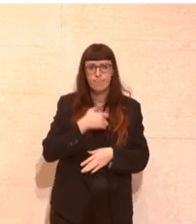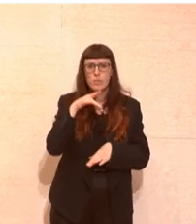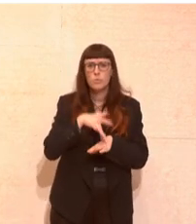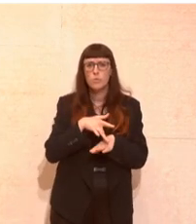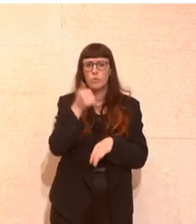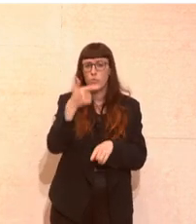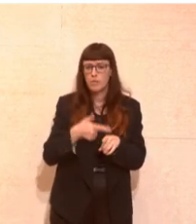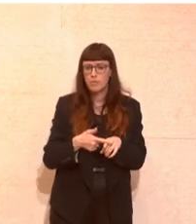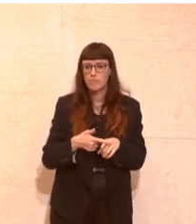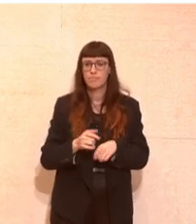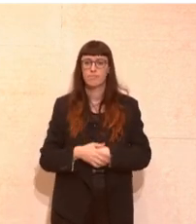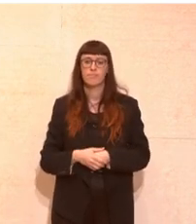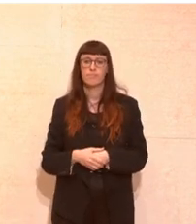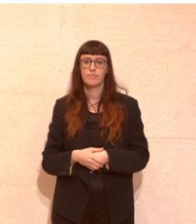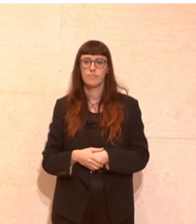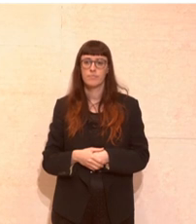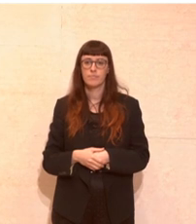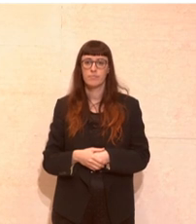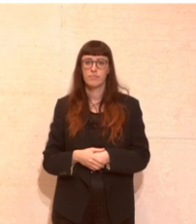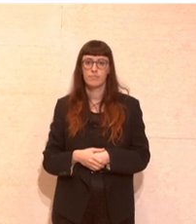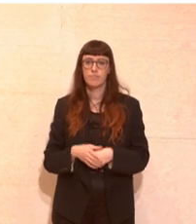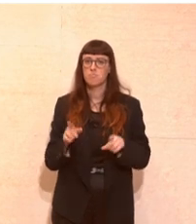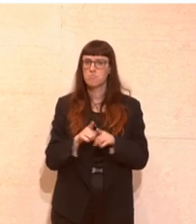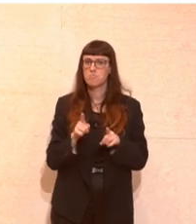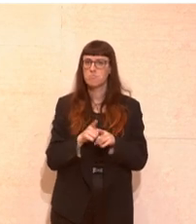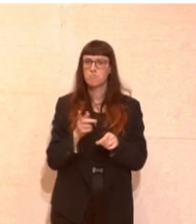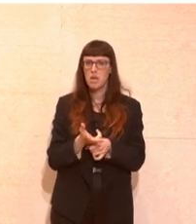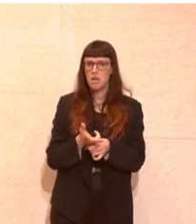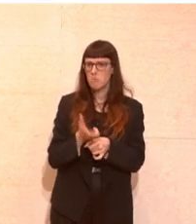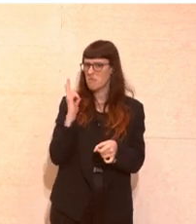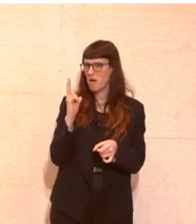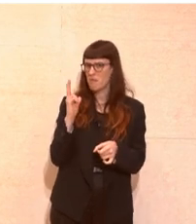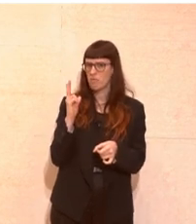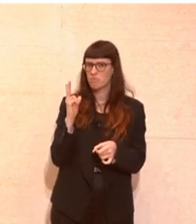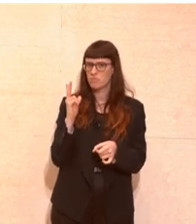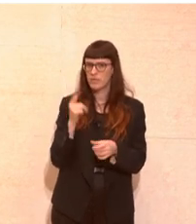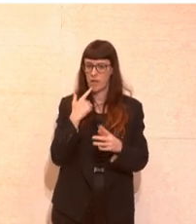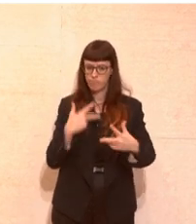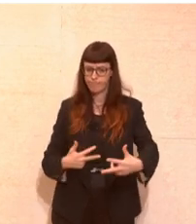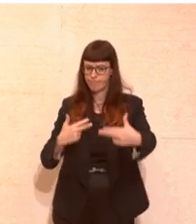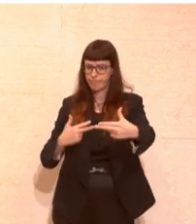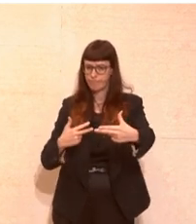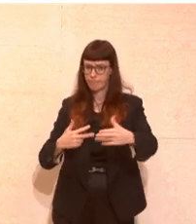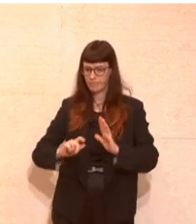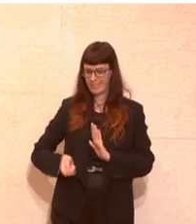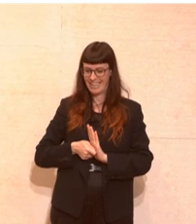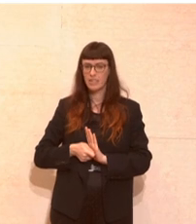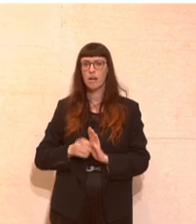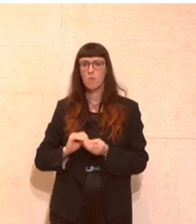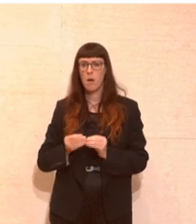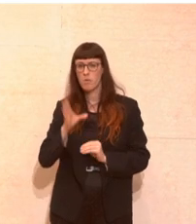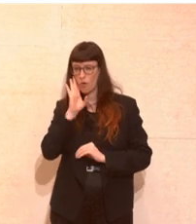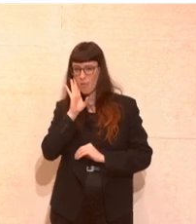suicide. Et ils ont regardé 3 ans avant qu'est-ce qu'ils avaient déclaré à l'époque comme trouble du sommeil. Et on trouve cette différence